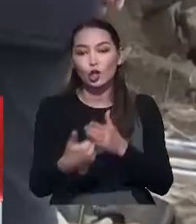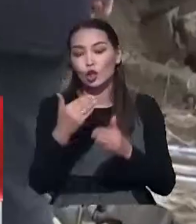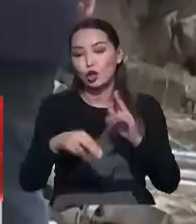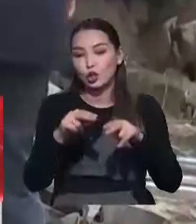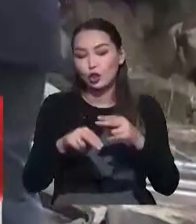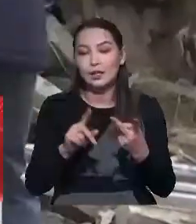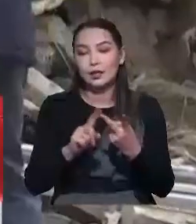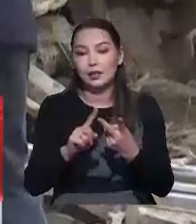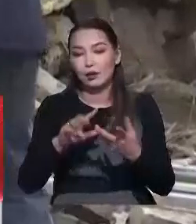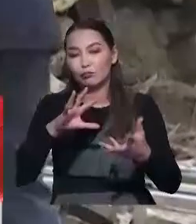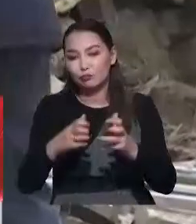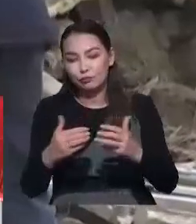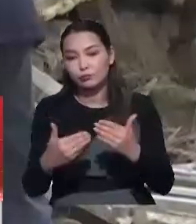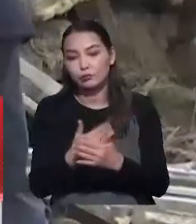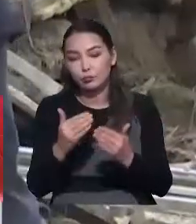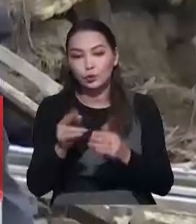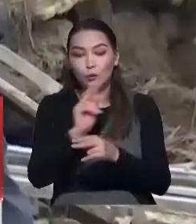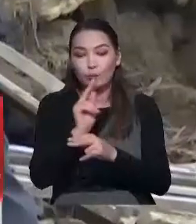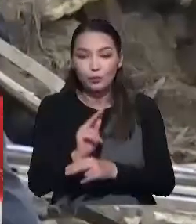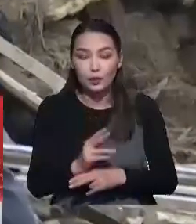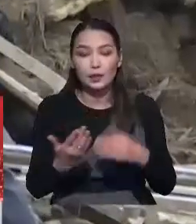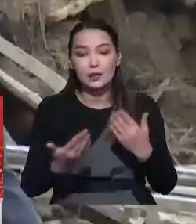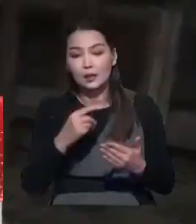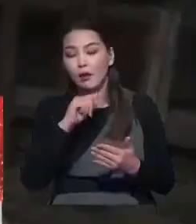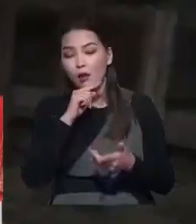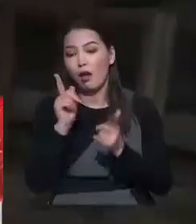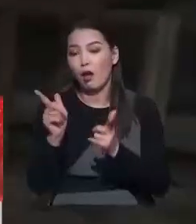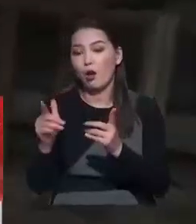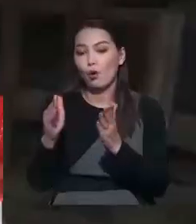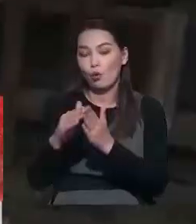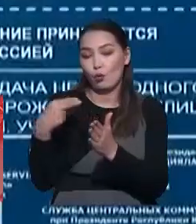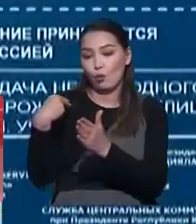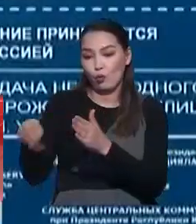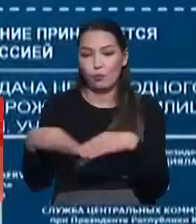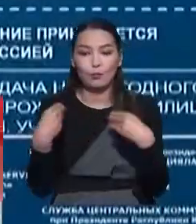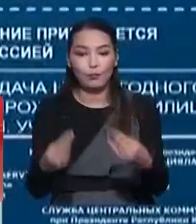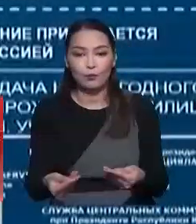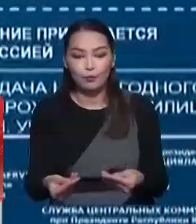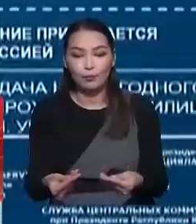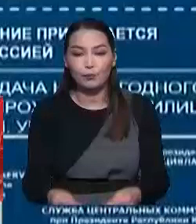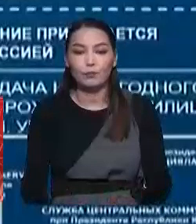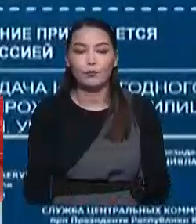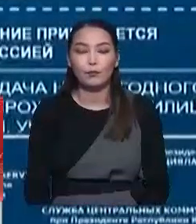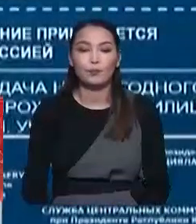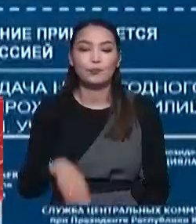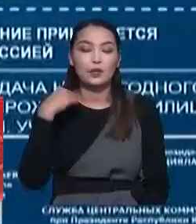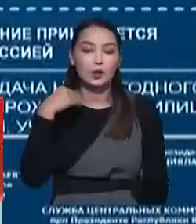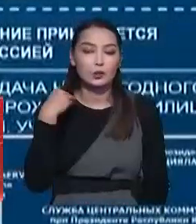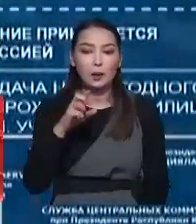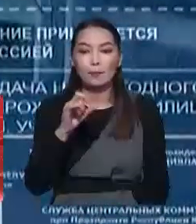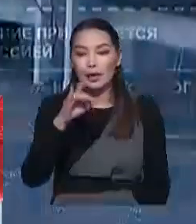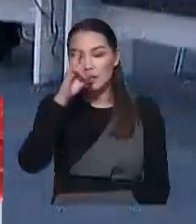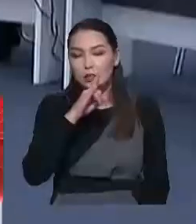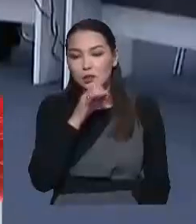Екінші – бүлінген баспананы жөндеу, ол болмаса нарықта дайын тұрғанын сатып алу. 5 өңірде бұл Ақтөбе, Батыс Қазақстан